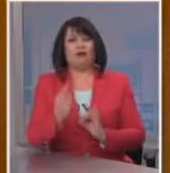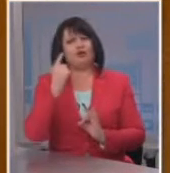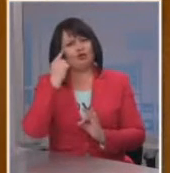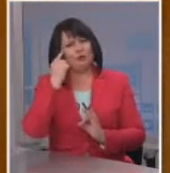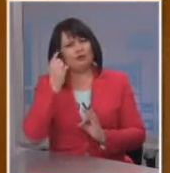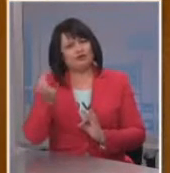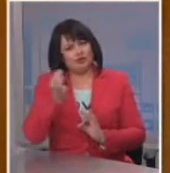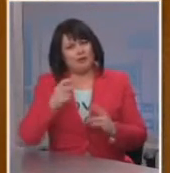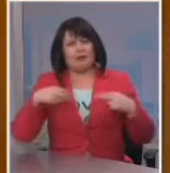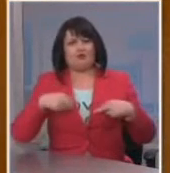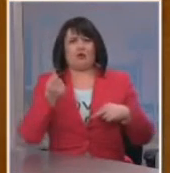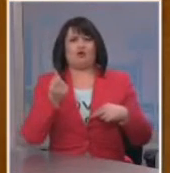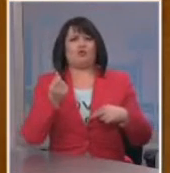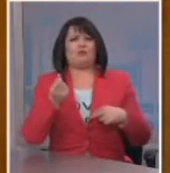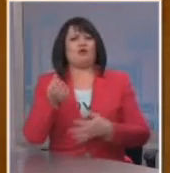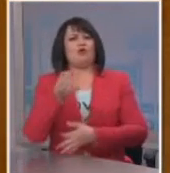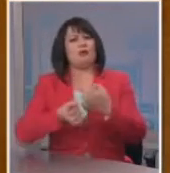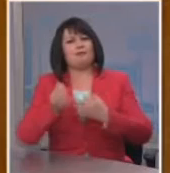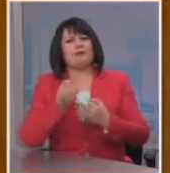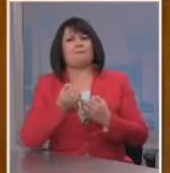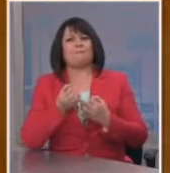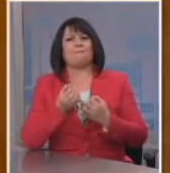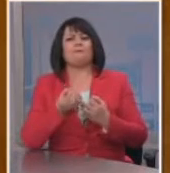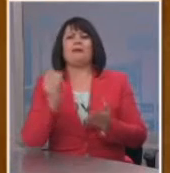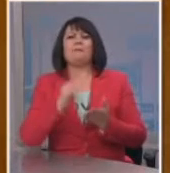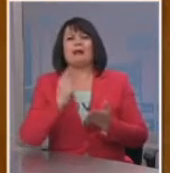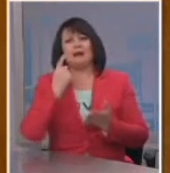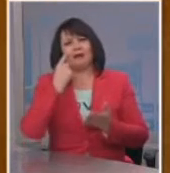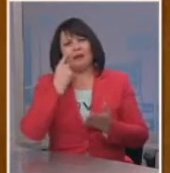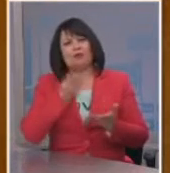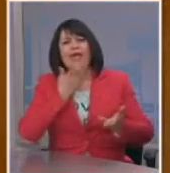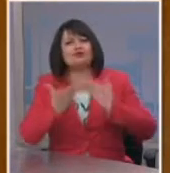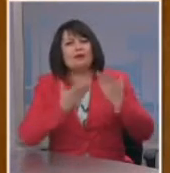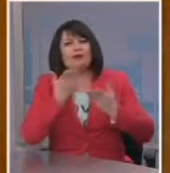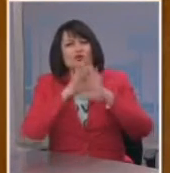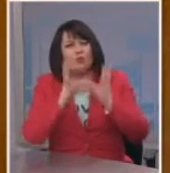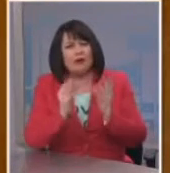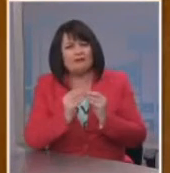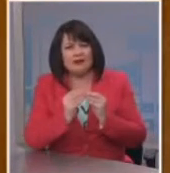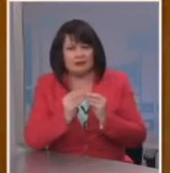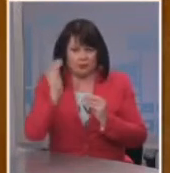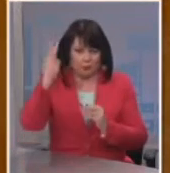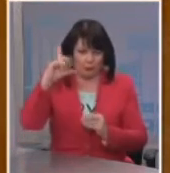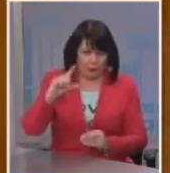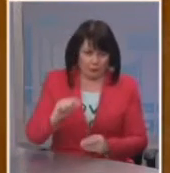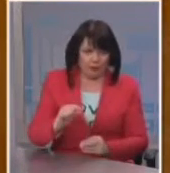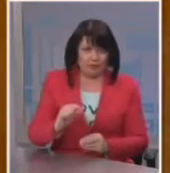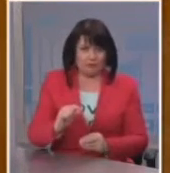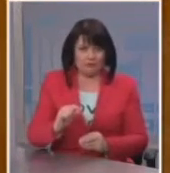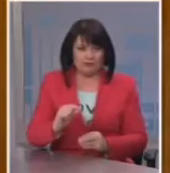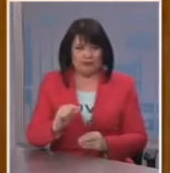από τους Υπουργούς Οικονομικών, ετοιμάζουμε μια επανεξέταση όλων των δαπανών. Όχι για να τις μειώσουμε, αλλά για να μπορέσουμε να